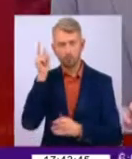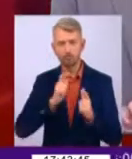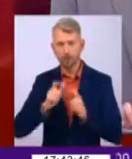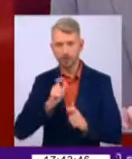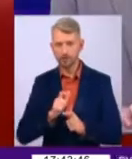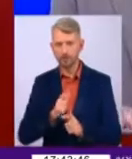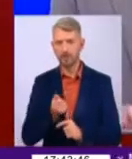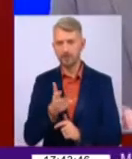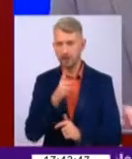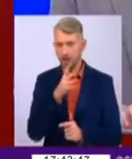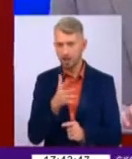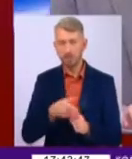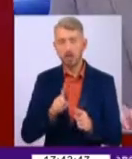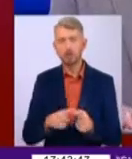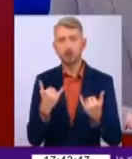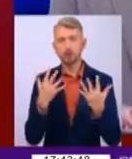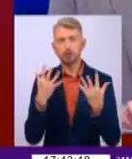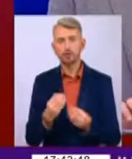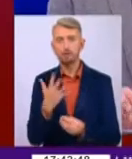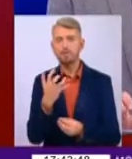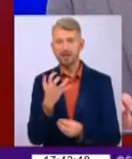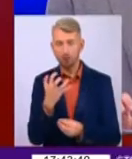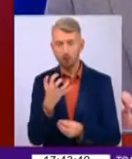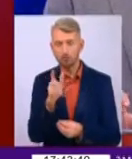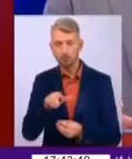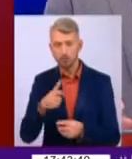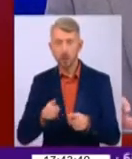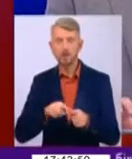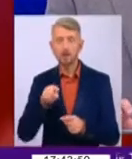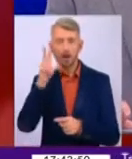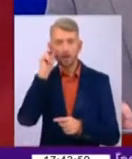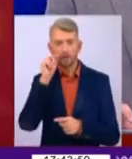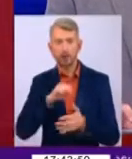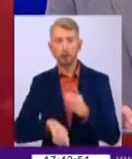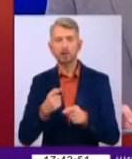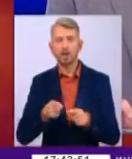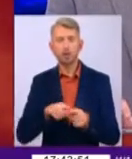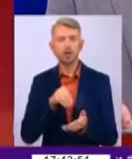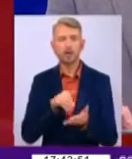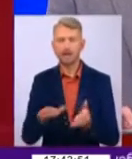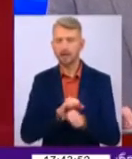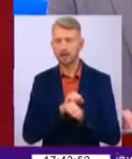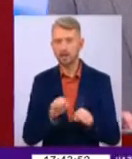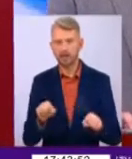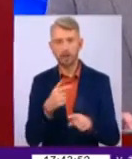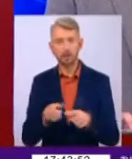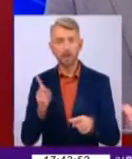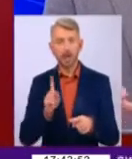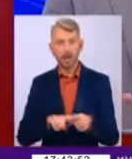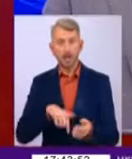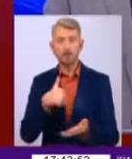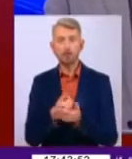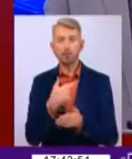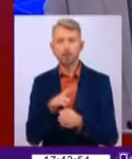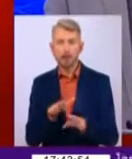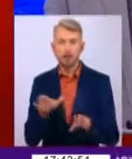год. Поэтому на сегодняшний день 500 – это, видимо, та цифра, от которой отказаться нельзя. И это в основном для